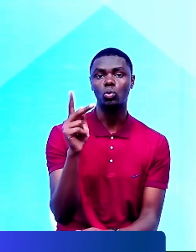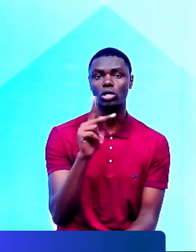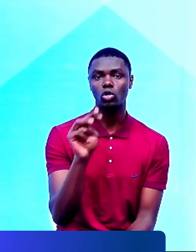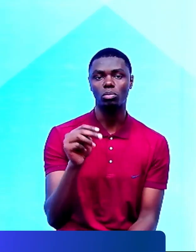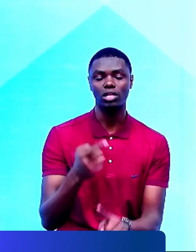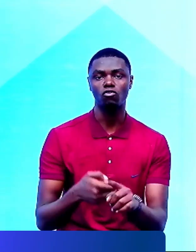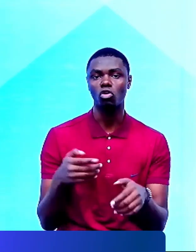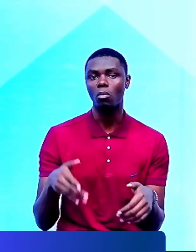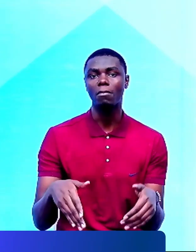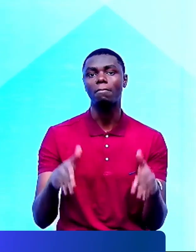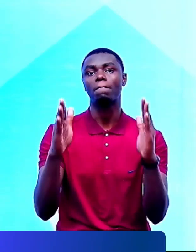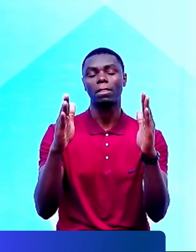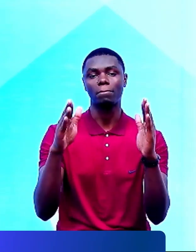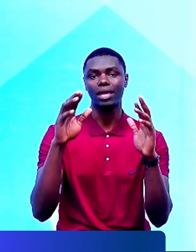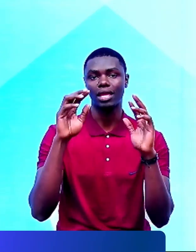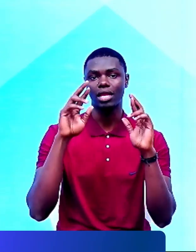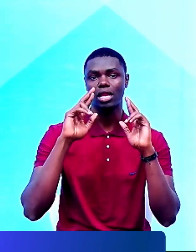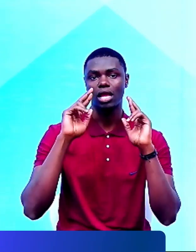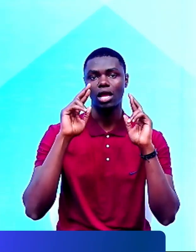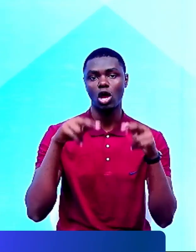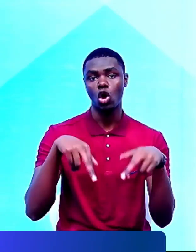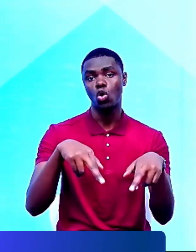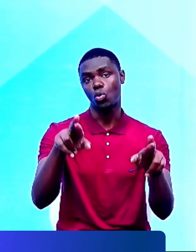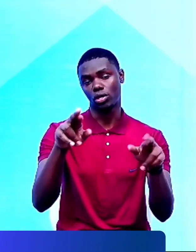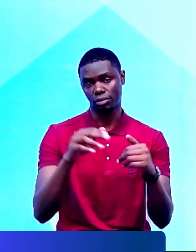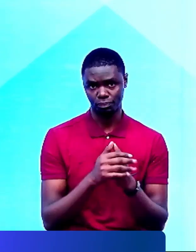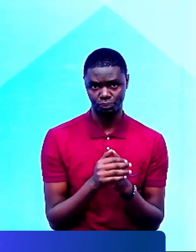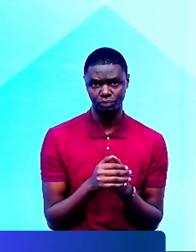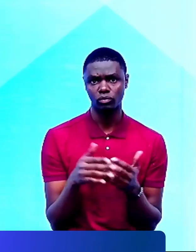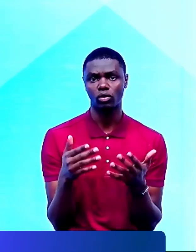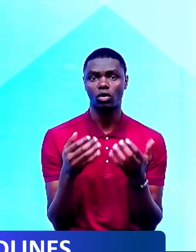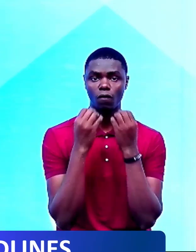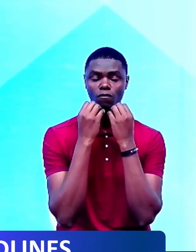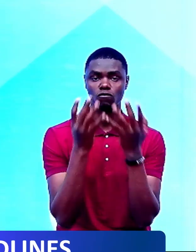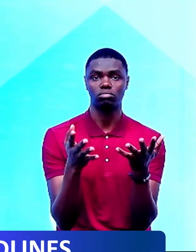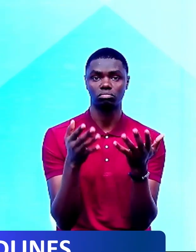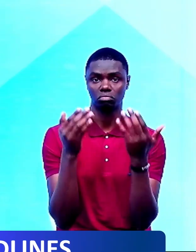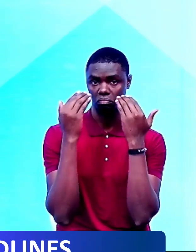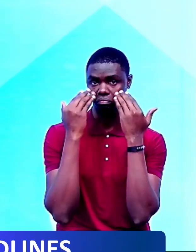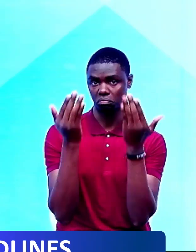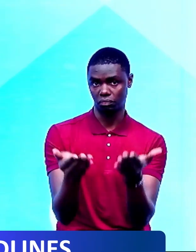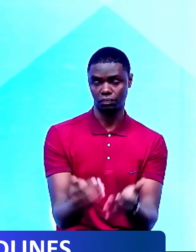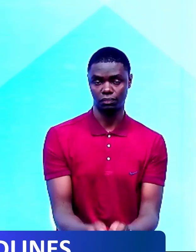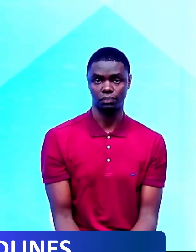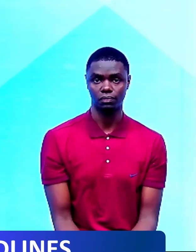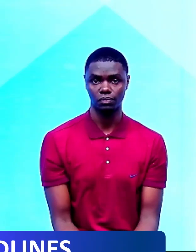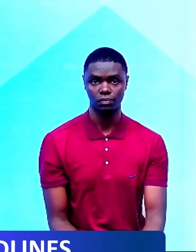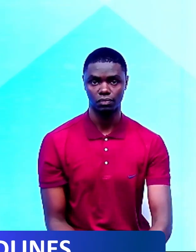from the main protesters' routes. Let's get more from the clip.